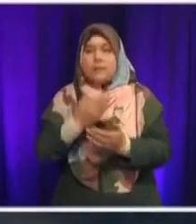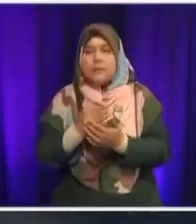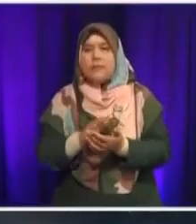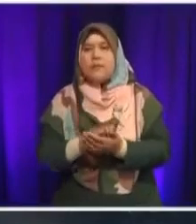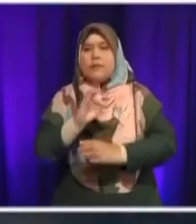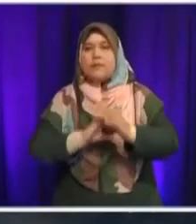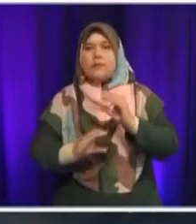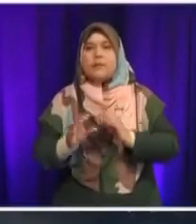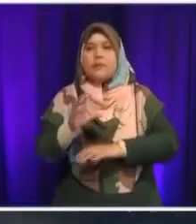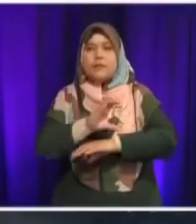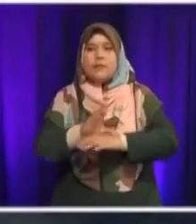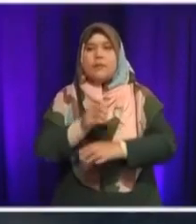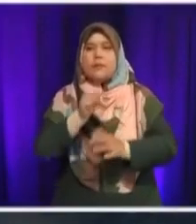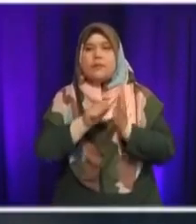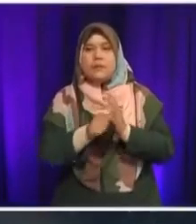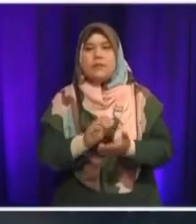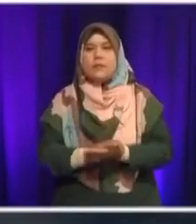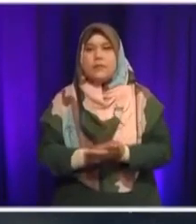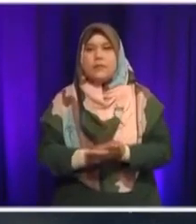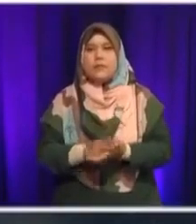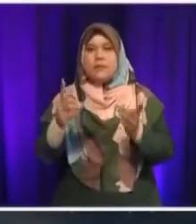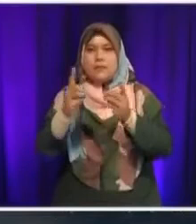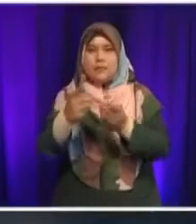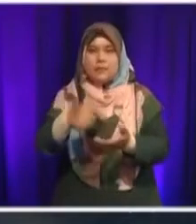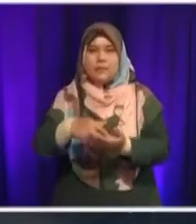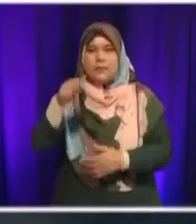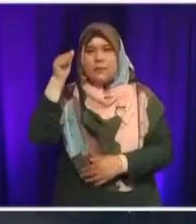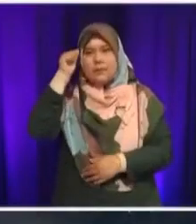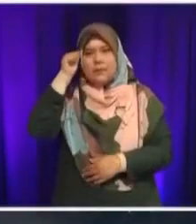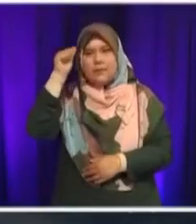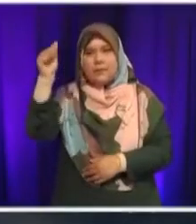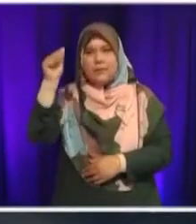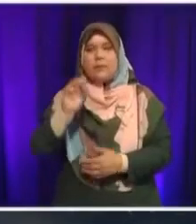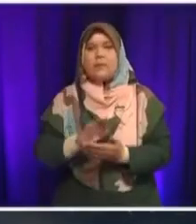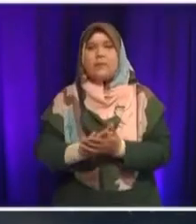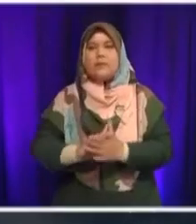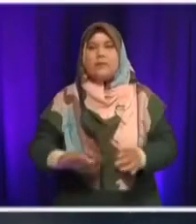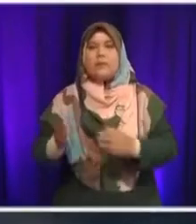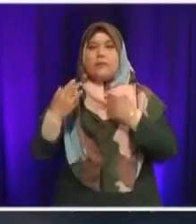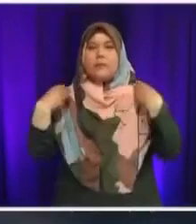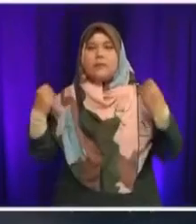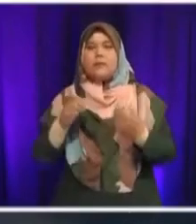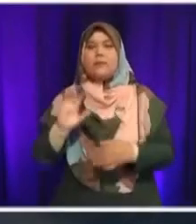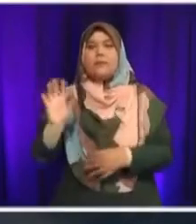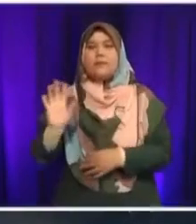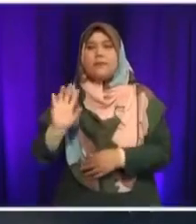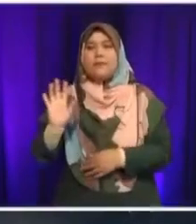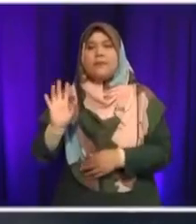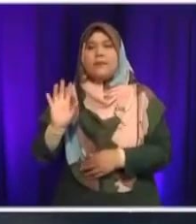melakukan lagi dengan itu Assalamualaikum dan salam sejahtera bye bye